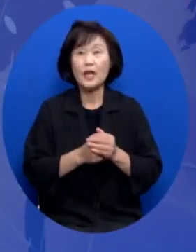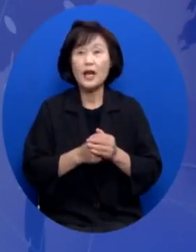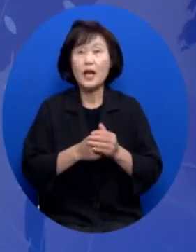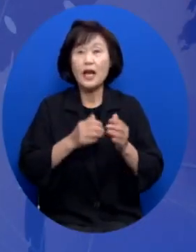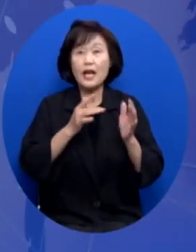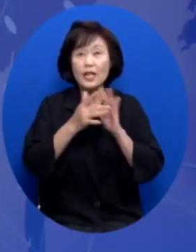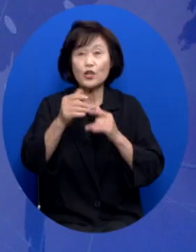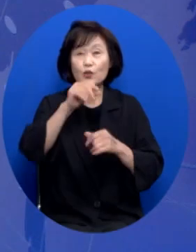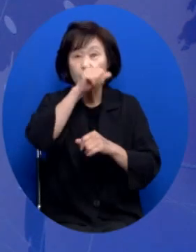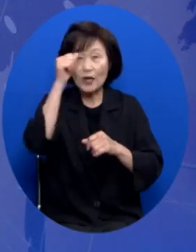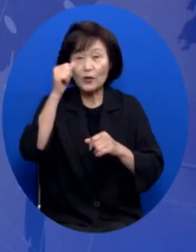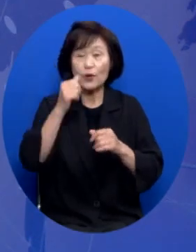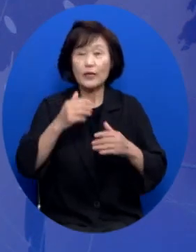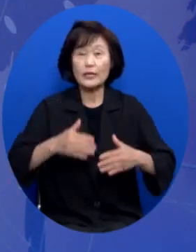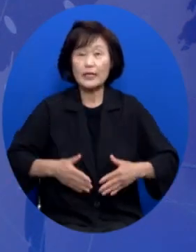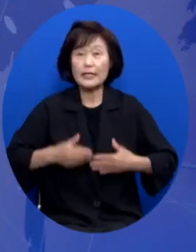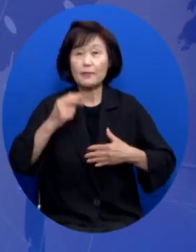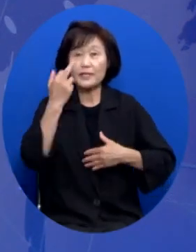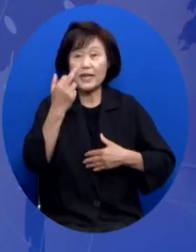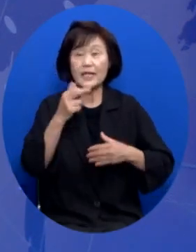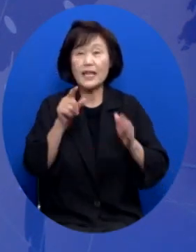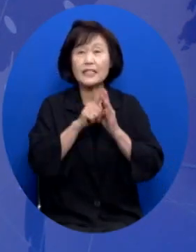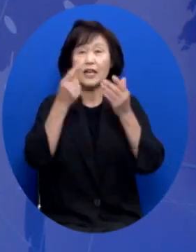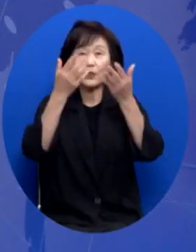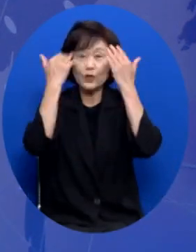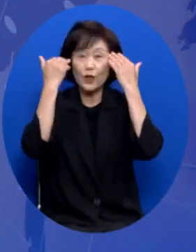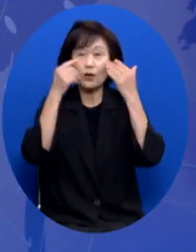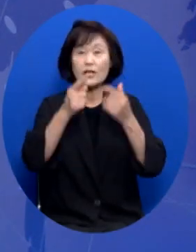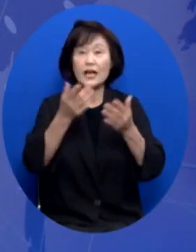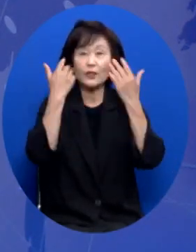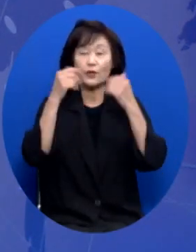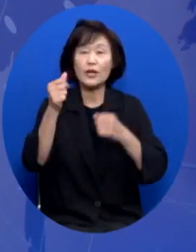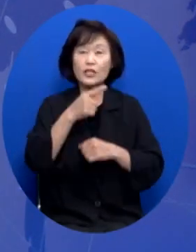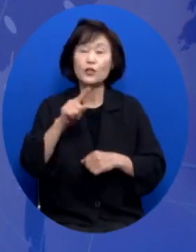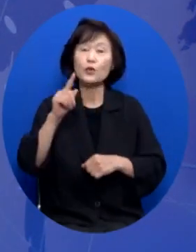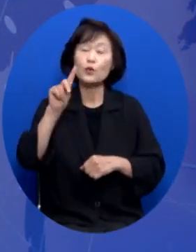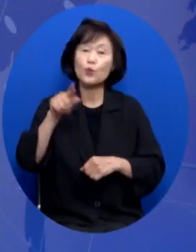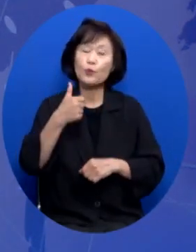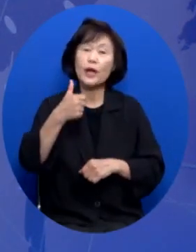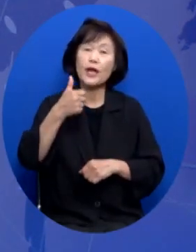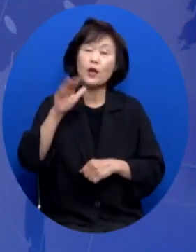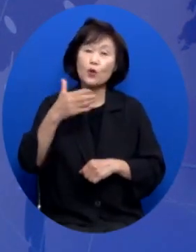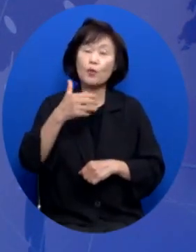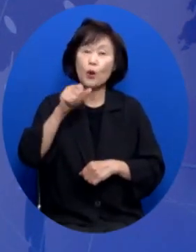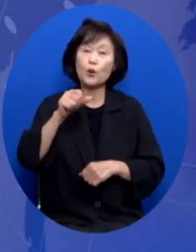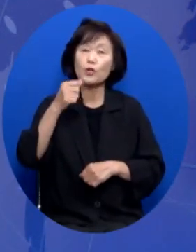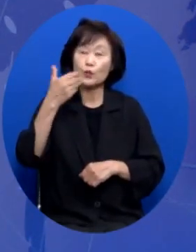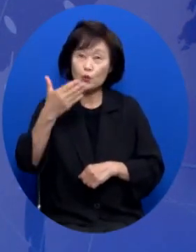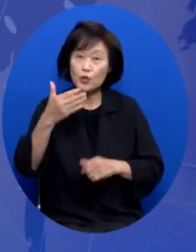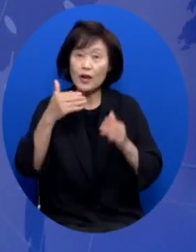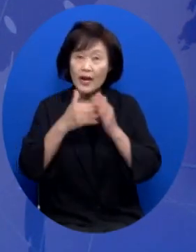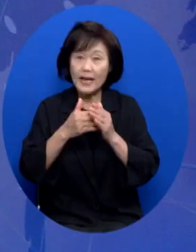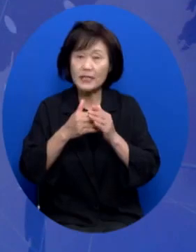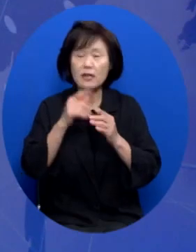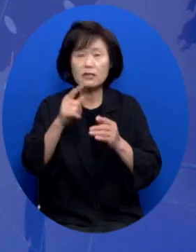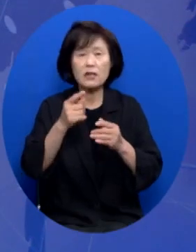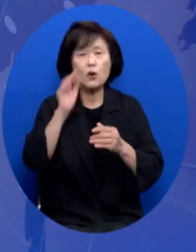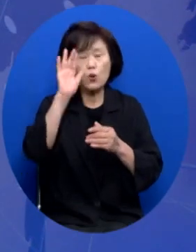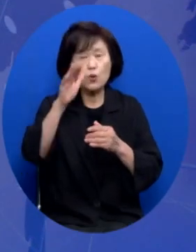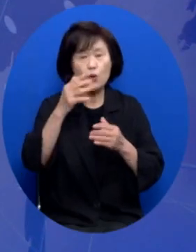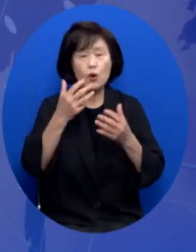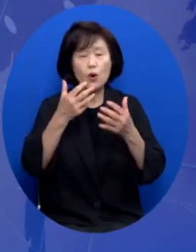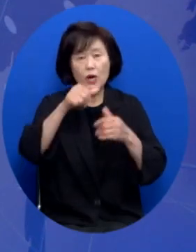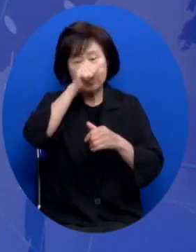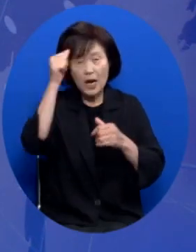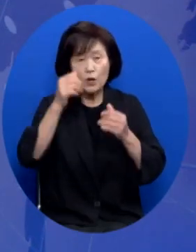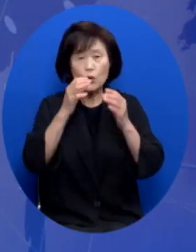남산에 신학교를 세웠고 이 학교가 1959년까지 이어집니다. 그해 장로회는 대분열을 하고